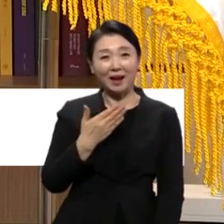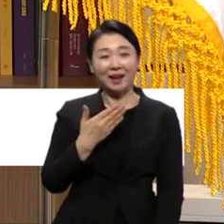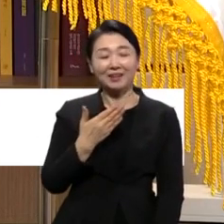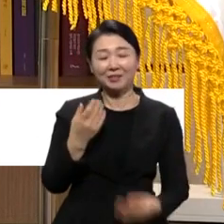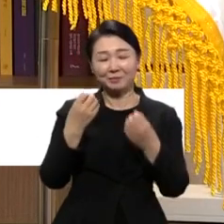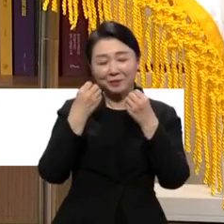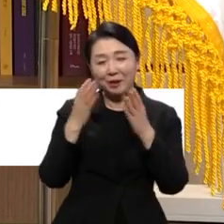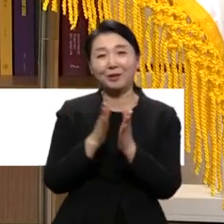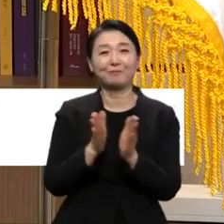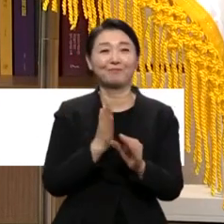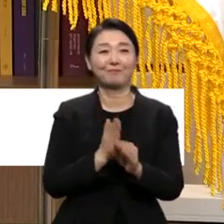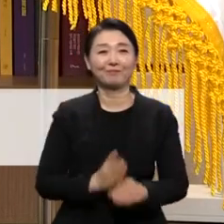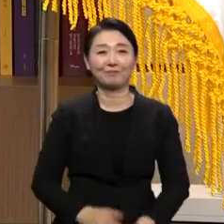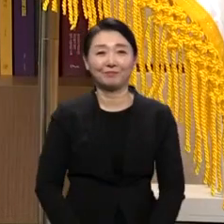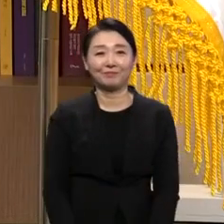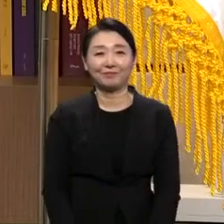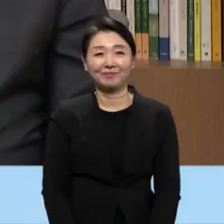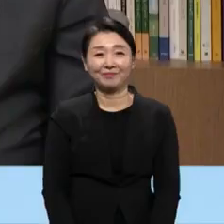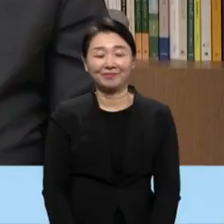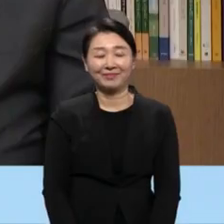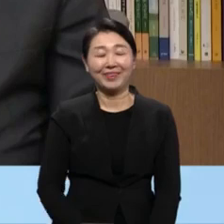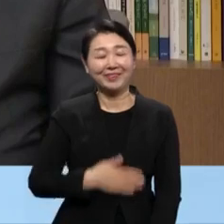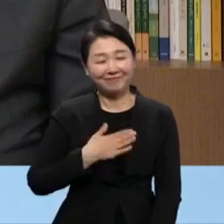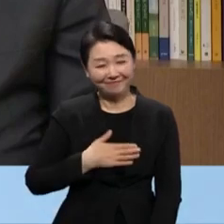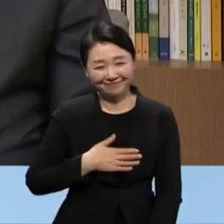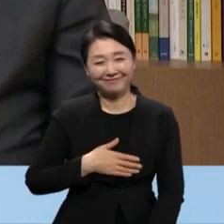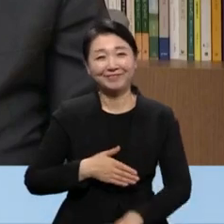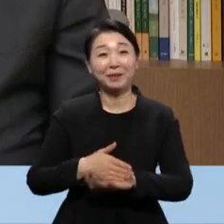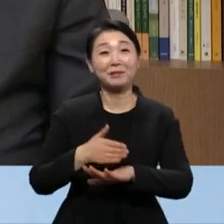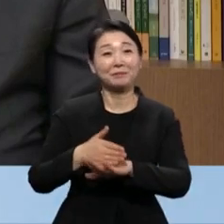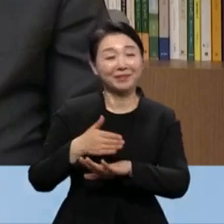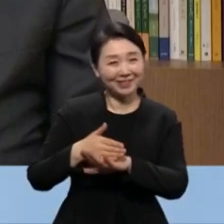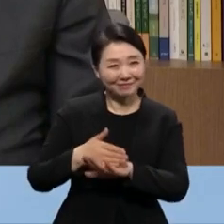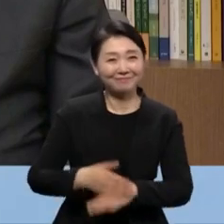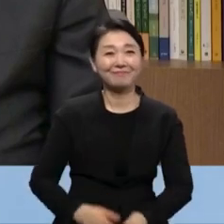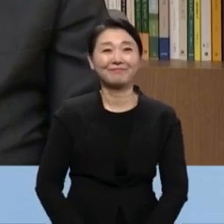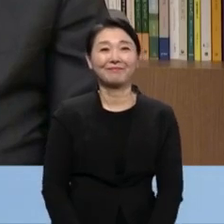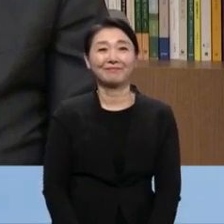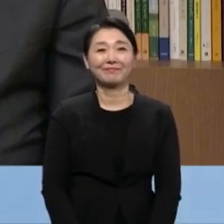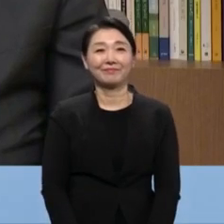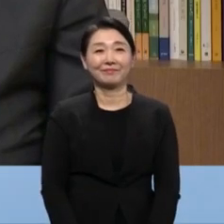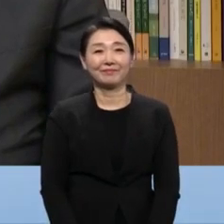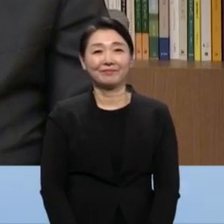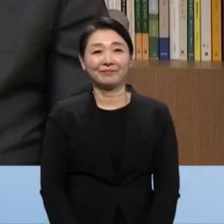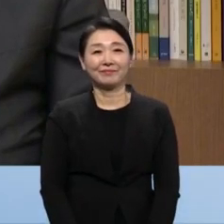새롭게 준비를 하고 있습니다. 네, 여기까지 듣겠습니다. 박형준 부산시장이었습니다.